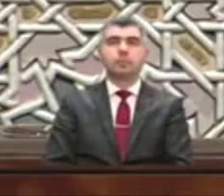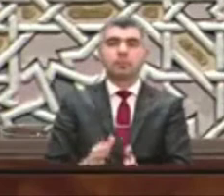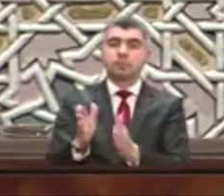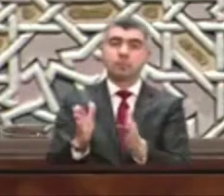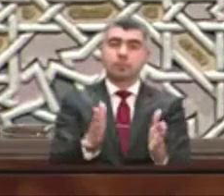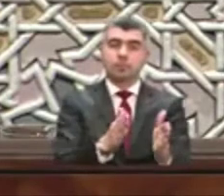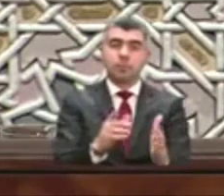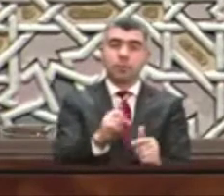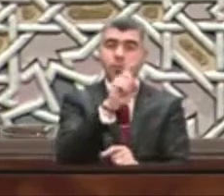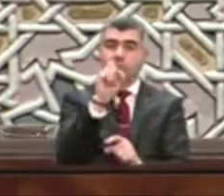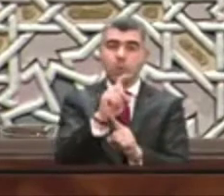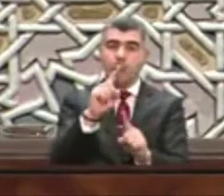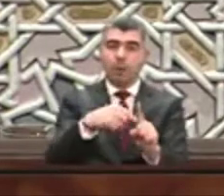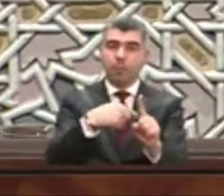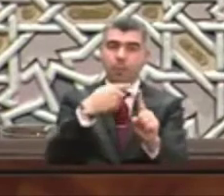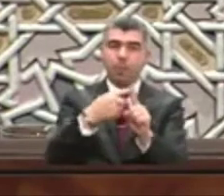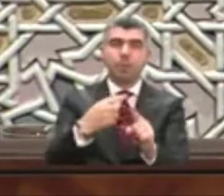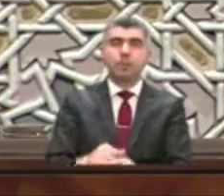تعقيب إضافي في الموضوع؟